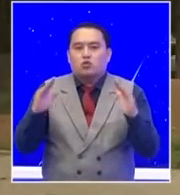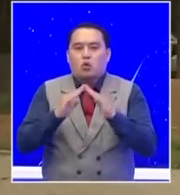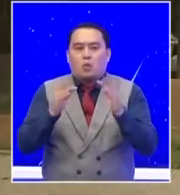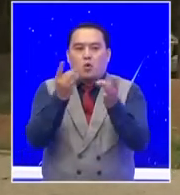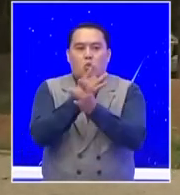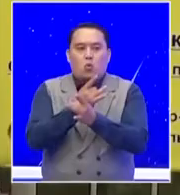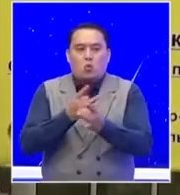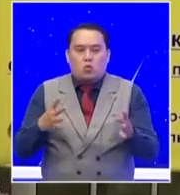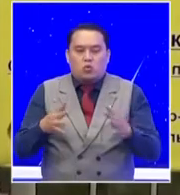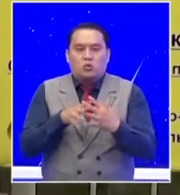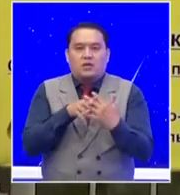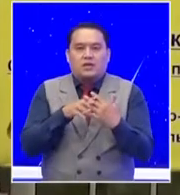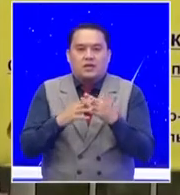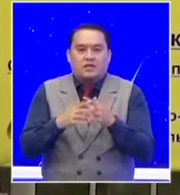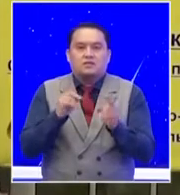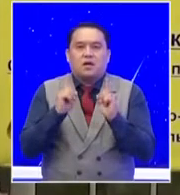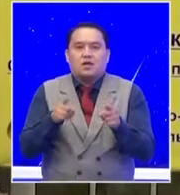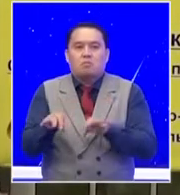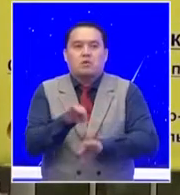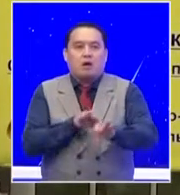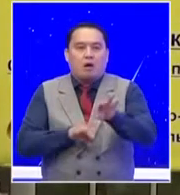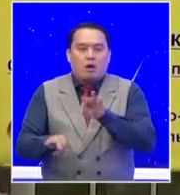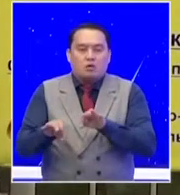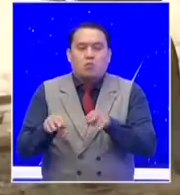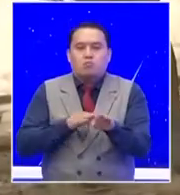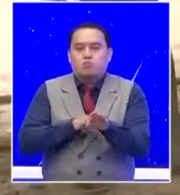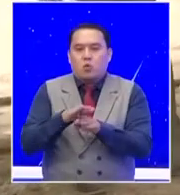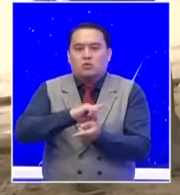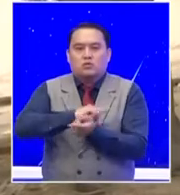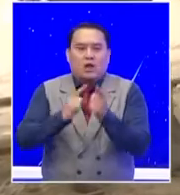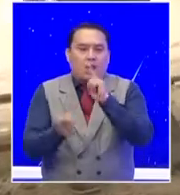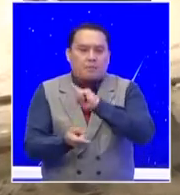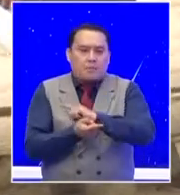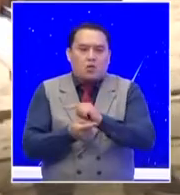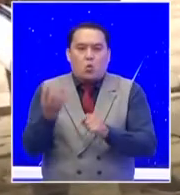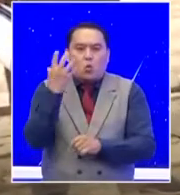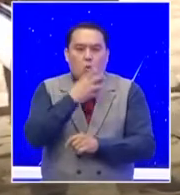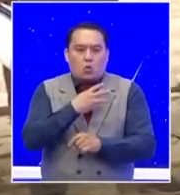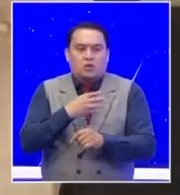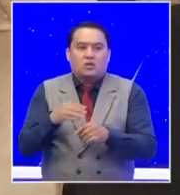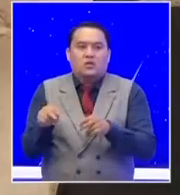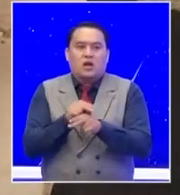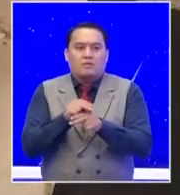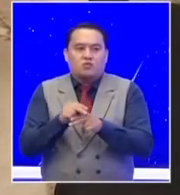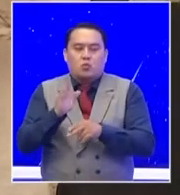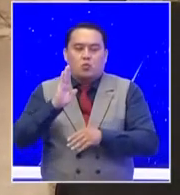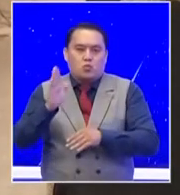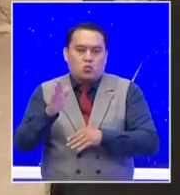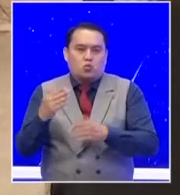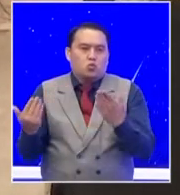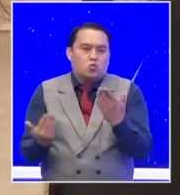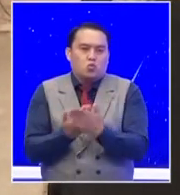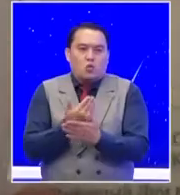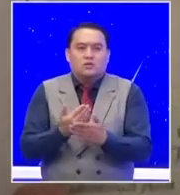селе имени Злихиты Мшибаевой. Согласно проекту, здесь будет проведена полная замена кровли. Фасад утеплят и облицуют линейными панелями. Обновится